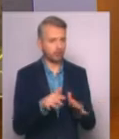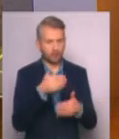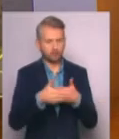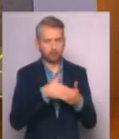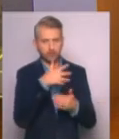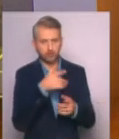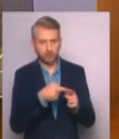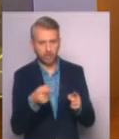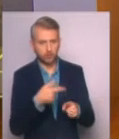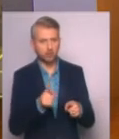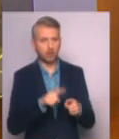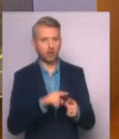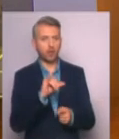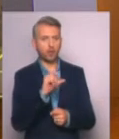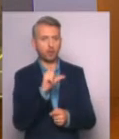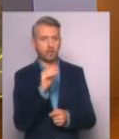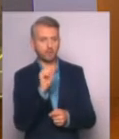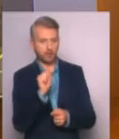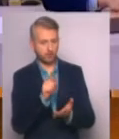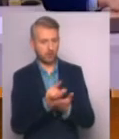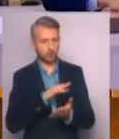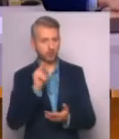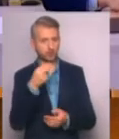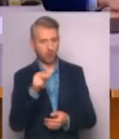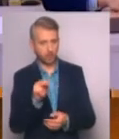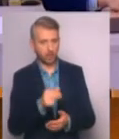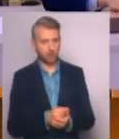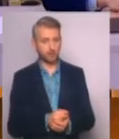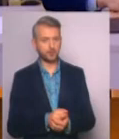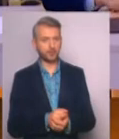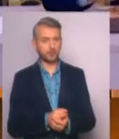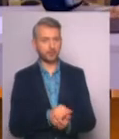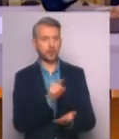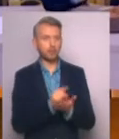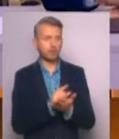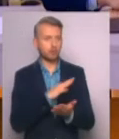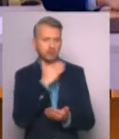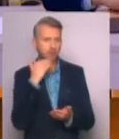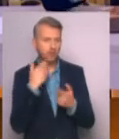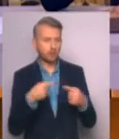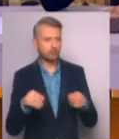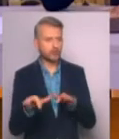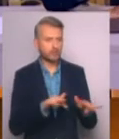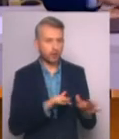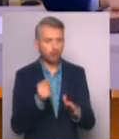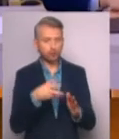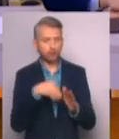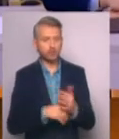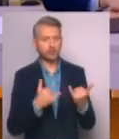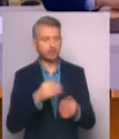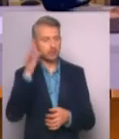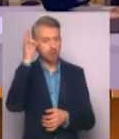це УЄФА має бути чемпіонат. Так. Це має бути багато інших заходів, в тому числі, от зараз